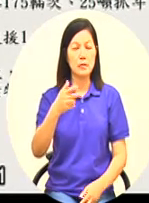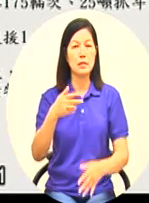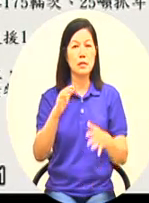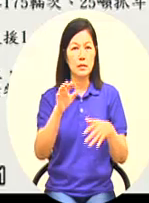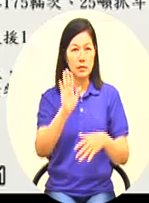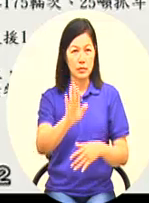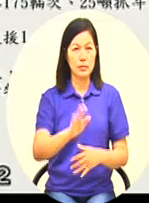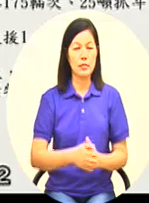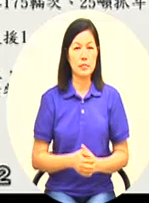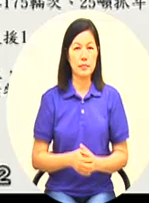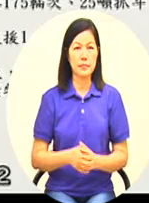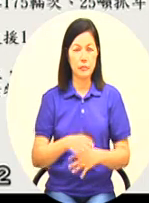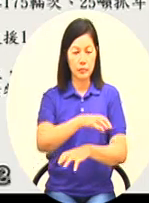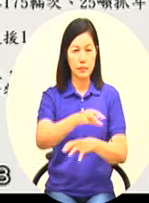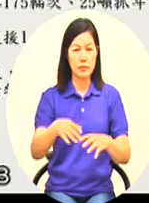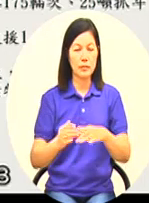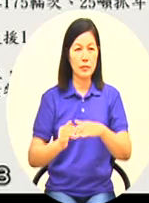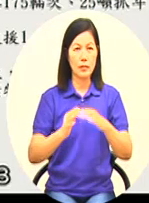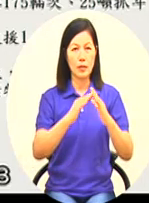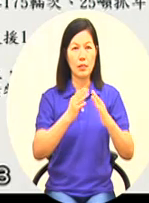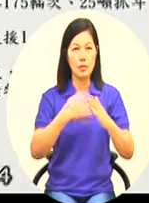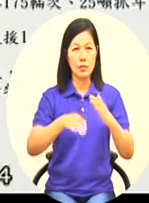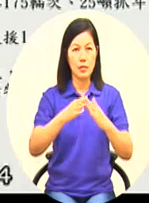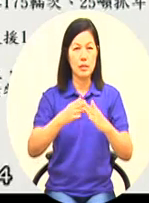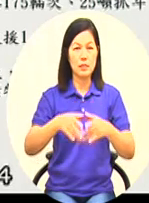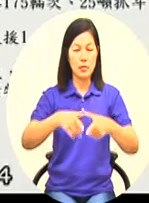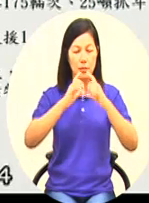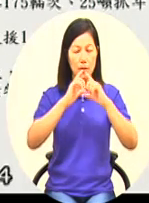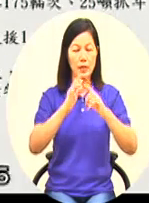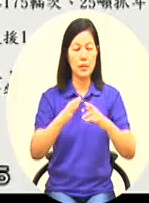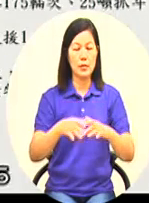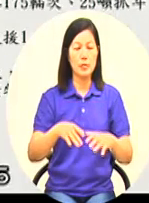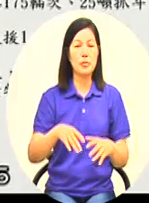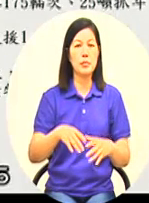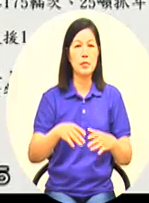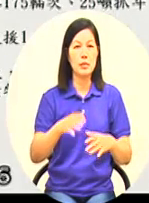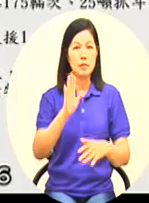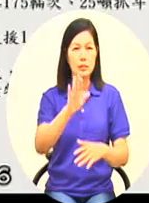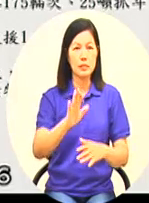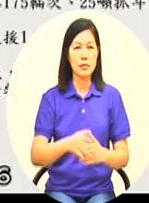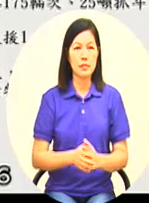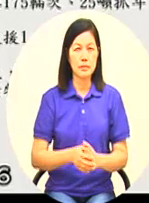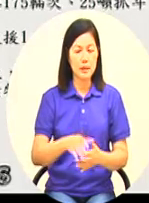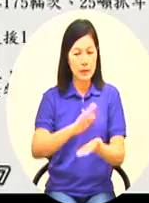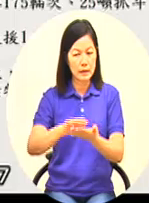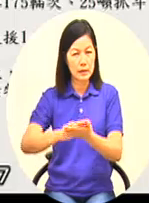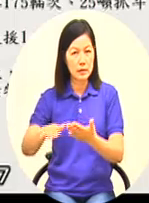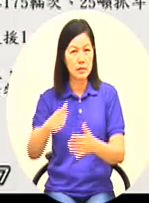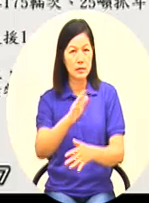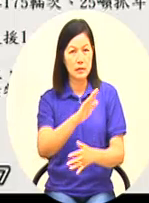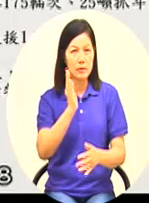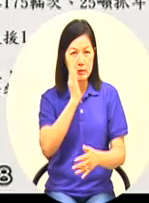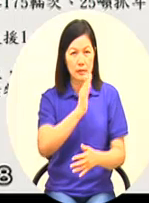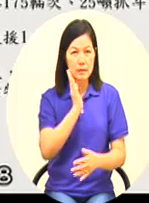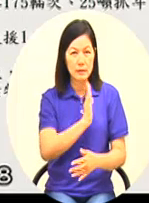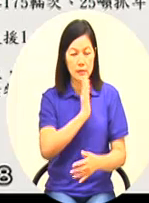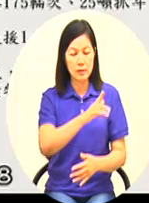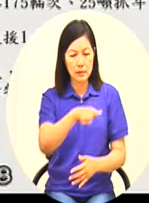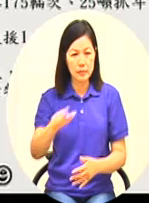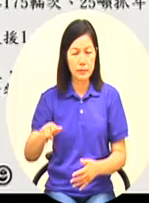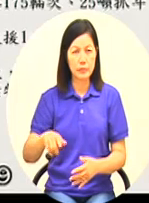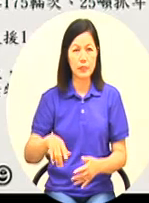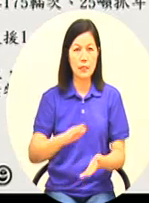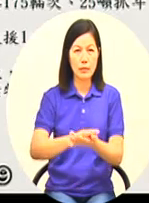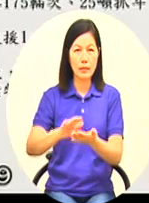也有59所的学校。那这样的一个几天的灾后，又清理了这样废弃物有